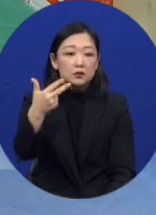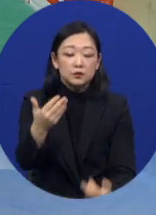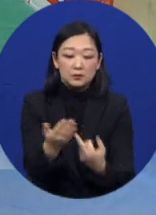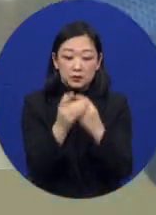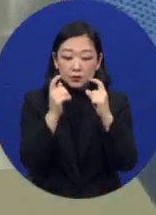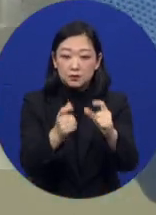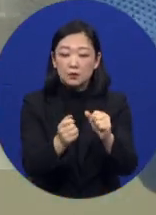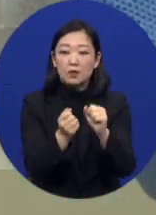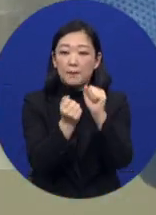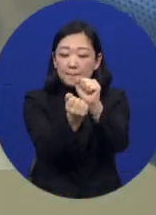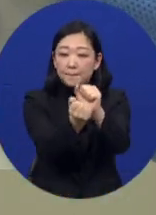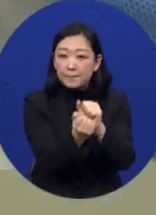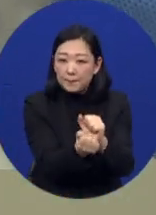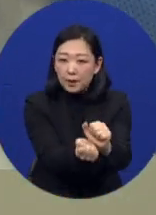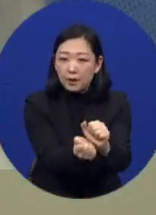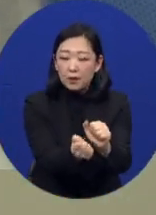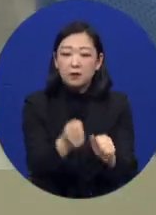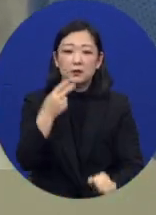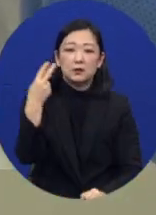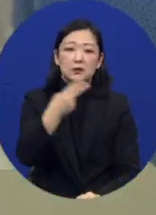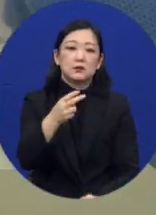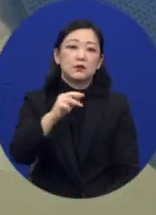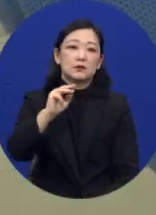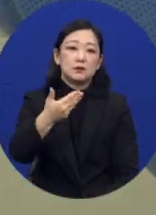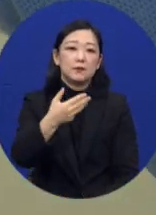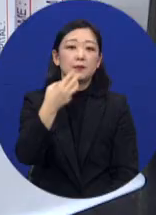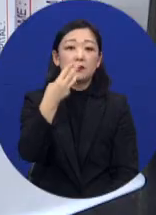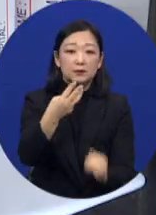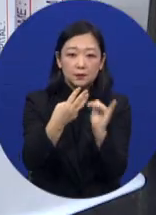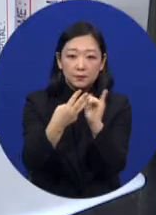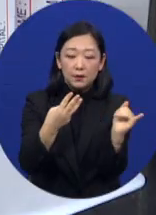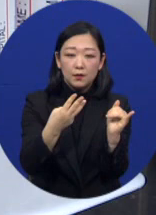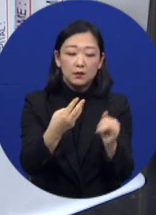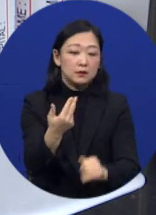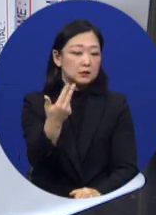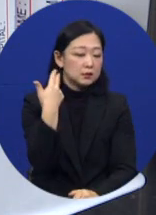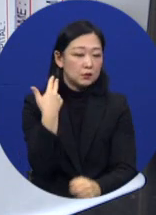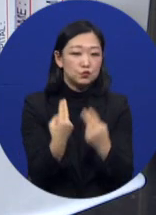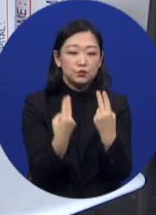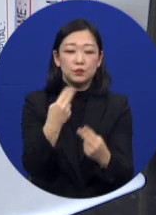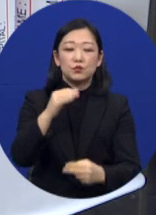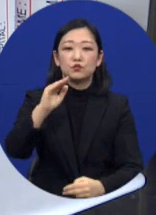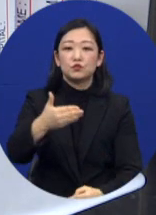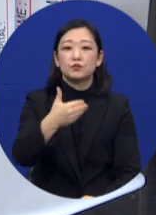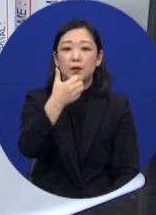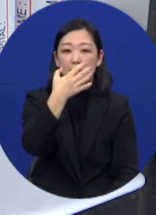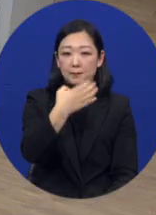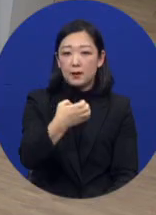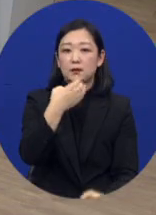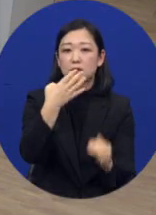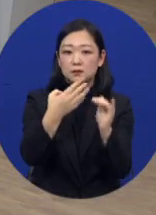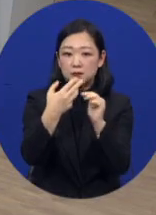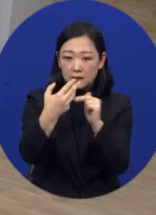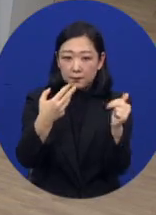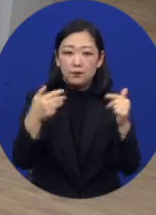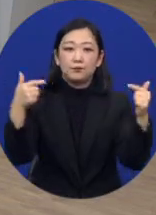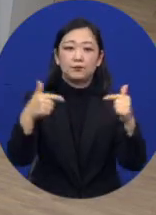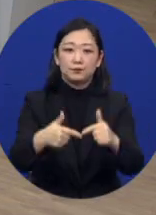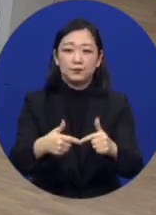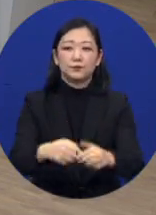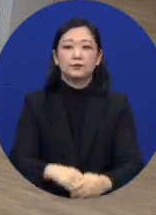제주적 코로나19 신규확진자는 2003명으로 전주에 비해 900 마흔세 명